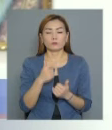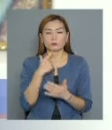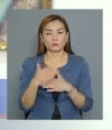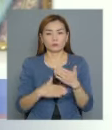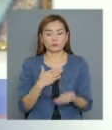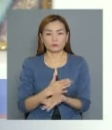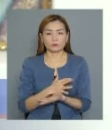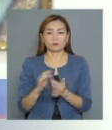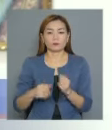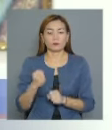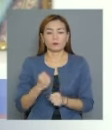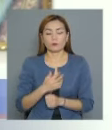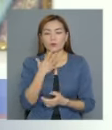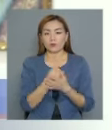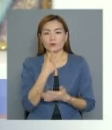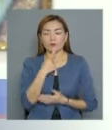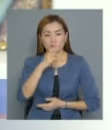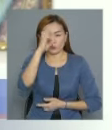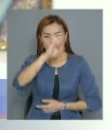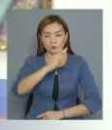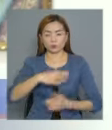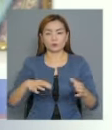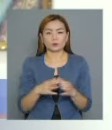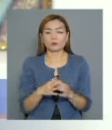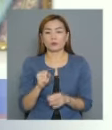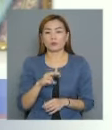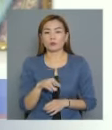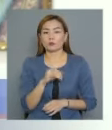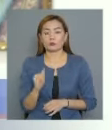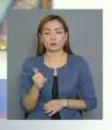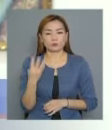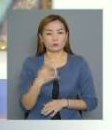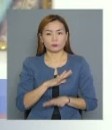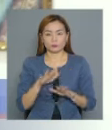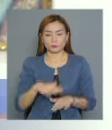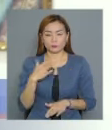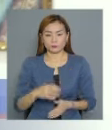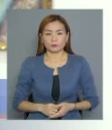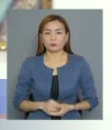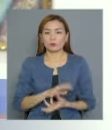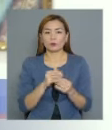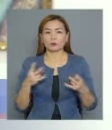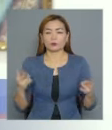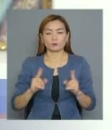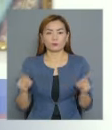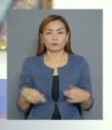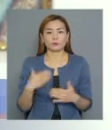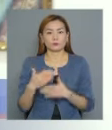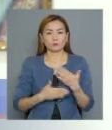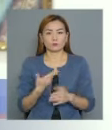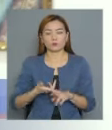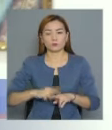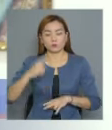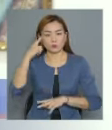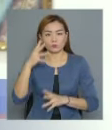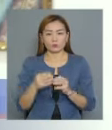показатель по делу производства на своем языке в государственных учреждениях от арабского вы занимает четвер все это нужно развивать и дальше я